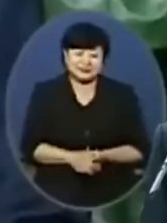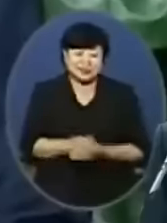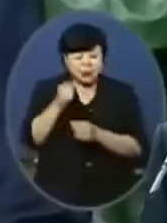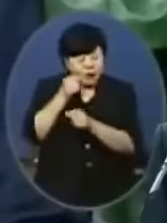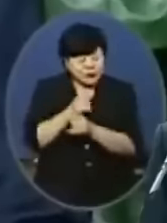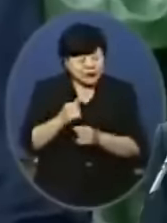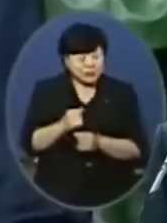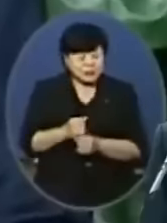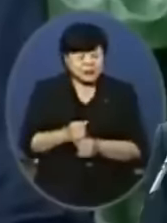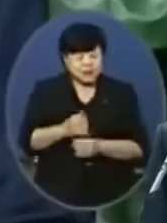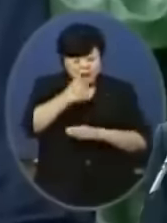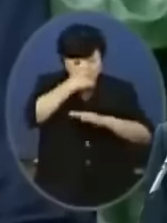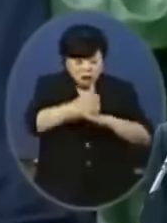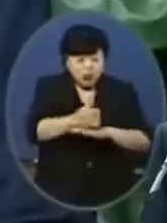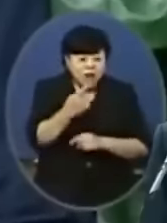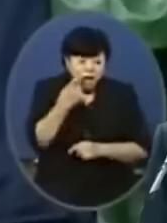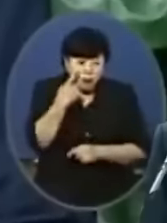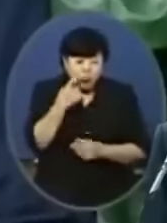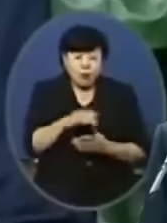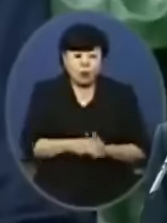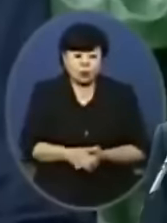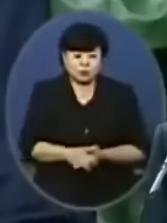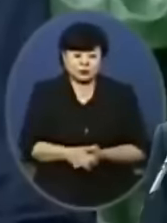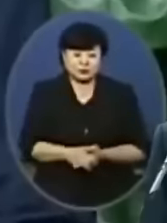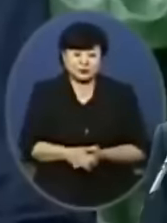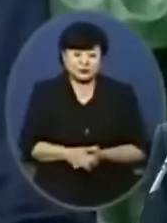과학자들이 연구한 결과를 보고 내가 놀란 것이 있습니다.